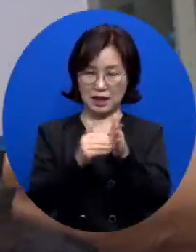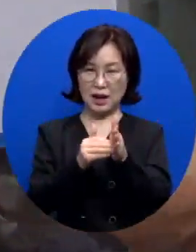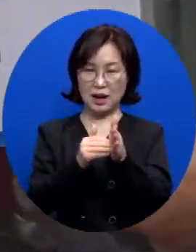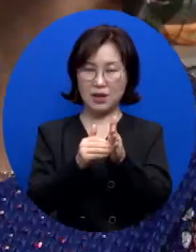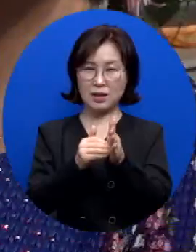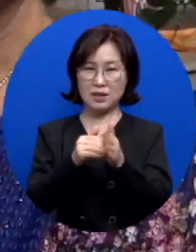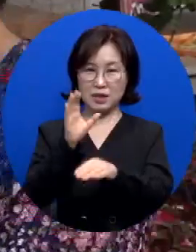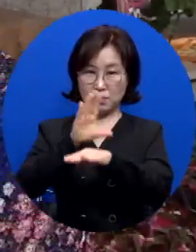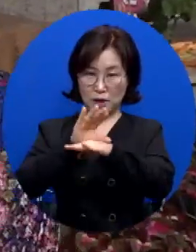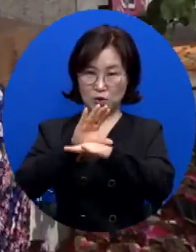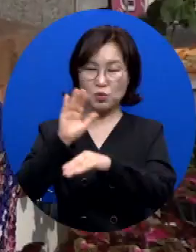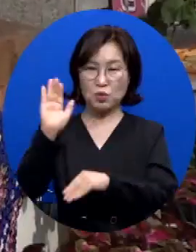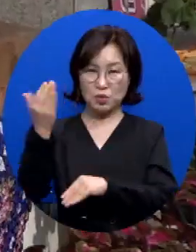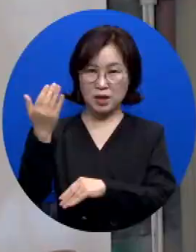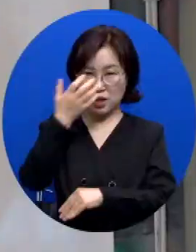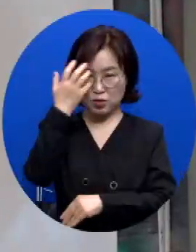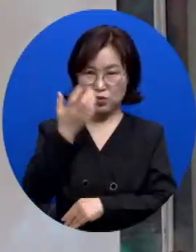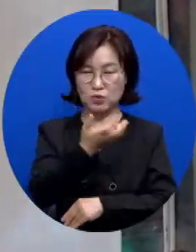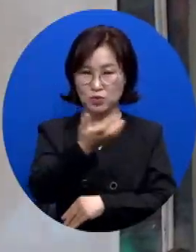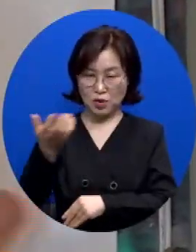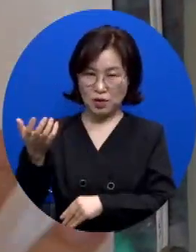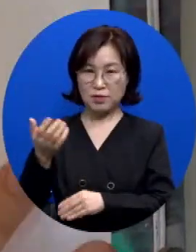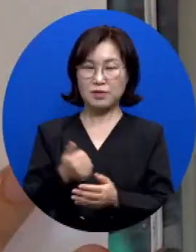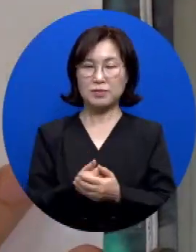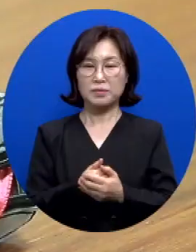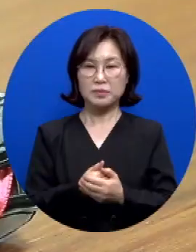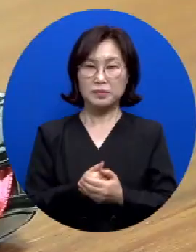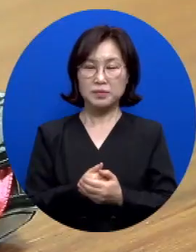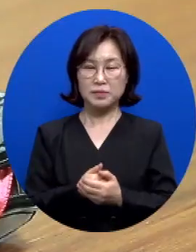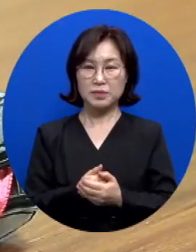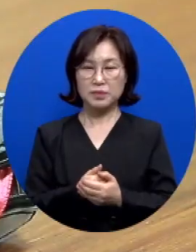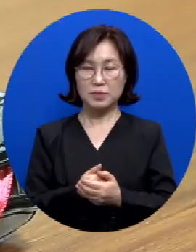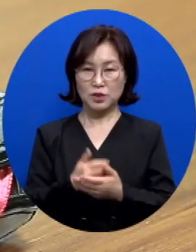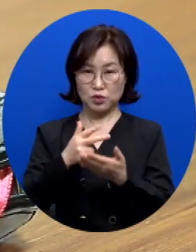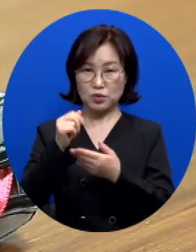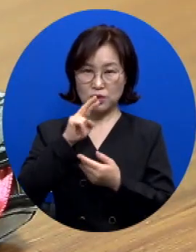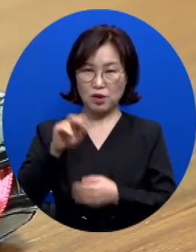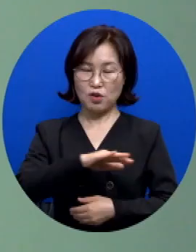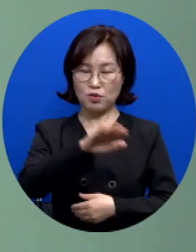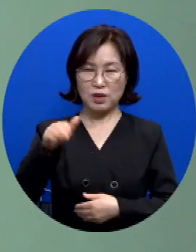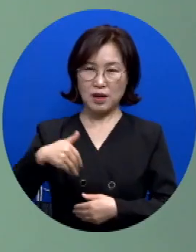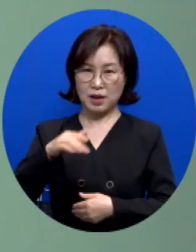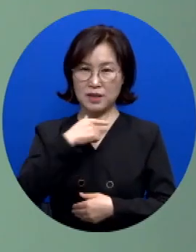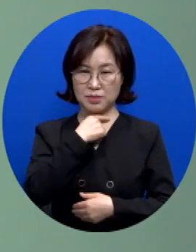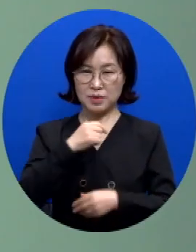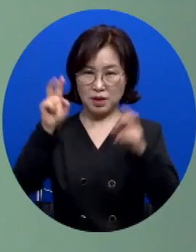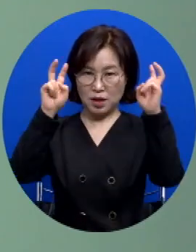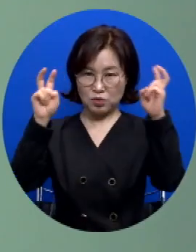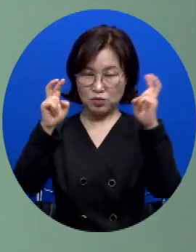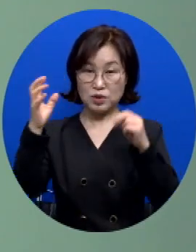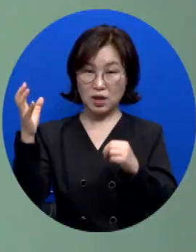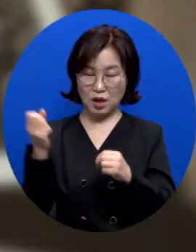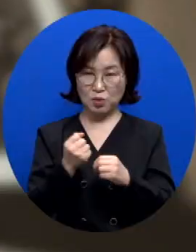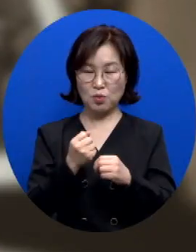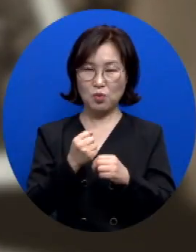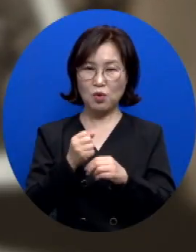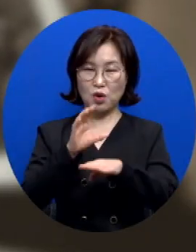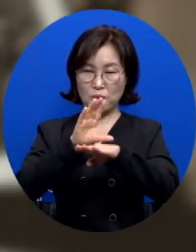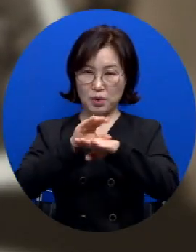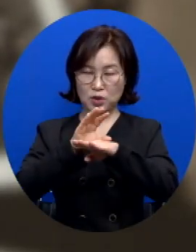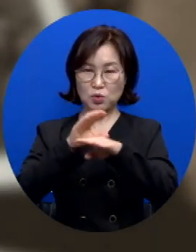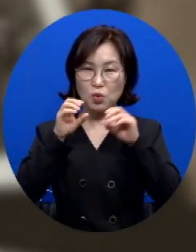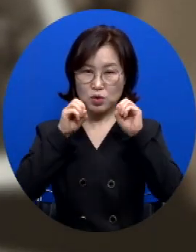진행하는 특별모금 생방송 CTS 위크는 주여 우리가 가겠나이다를 주제로 미디어 선교에